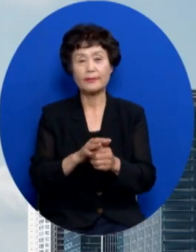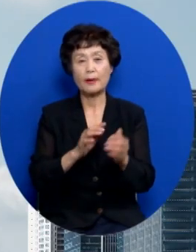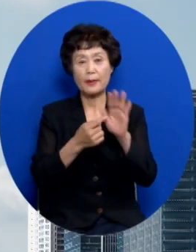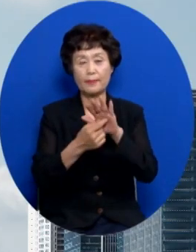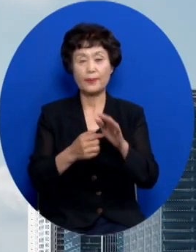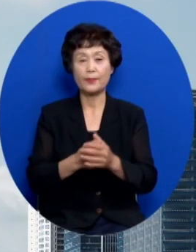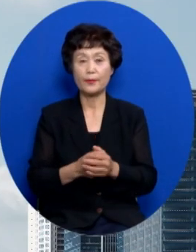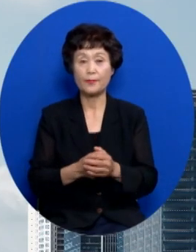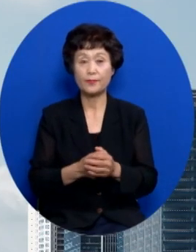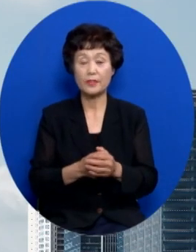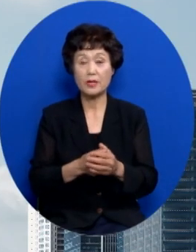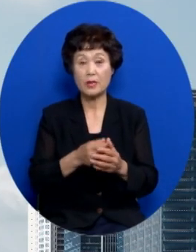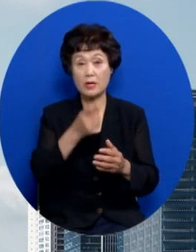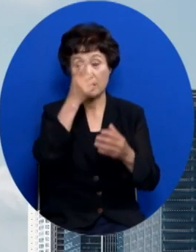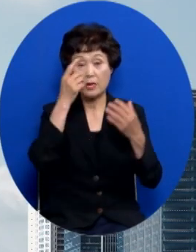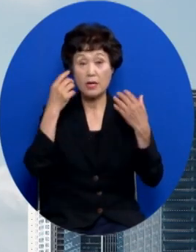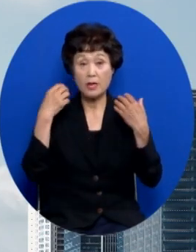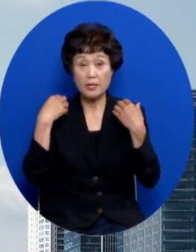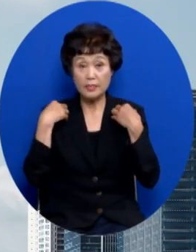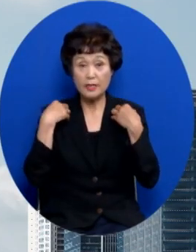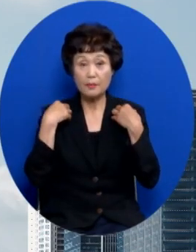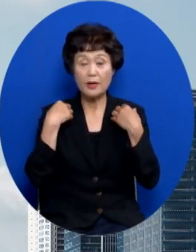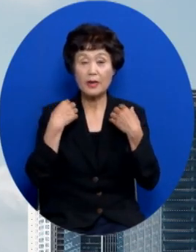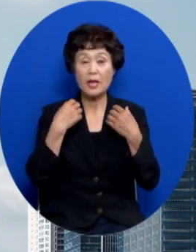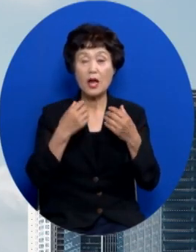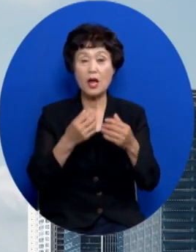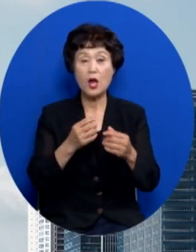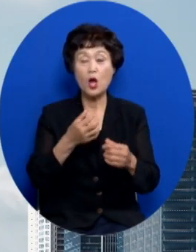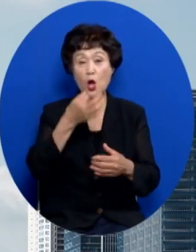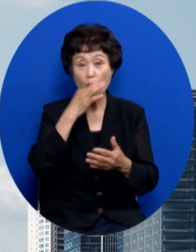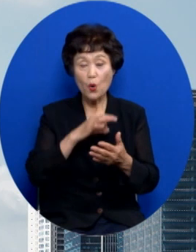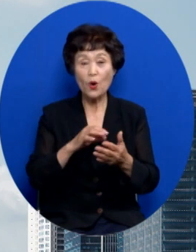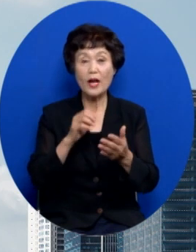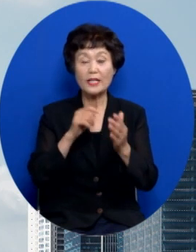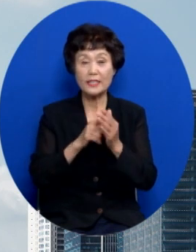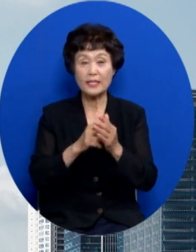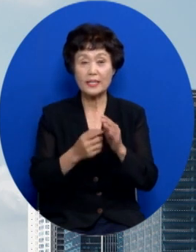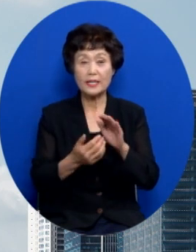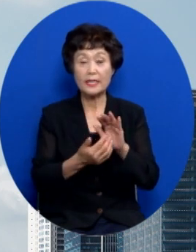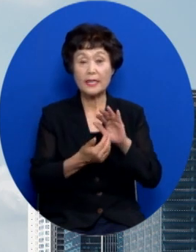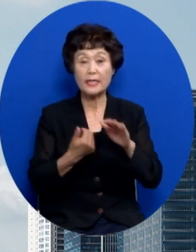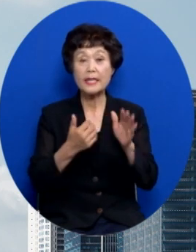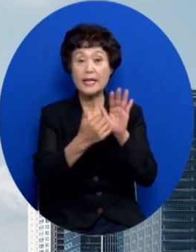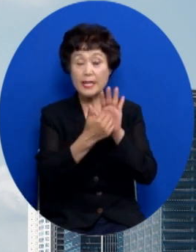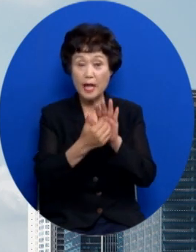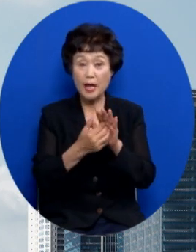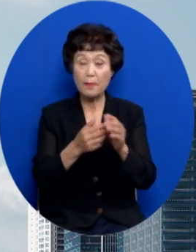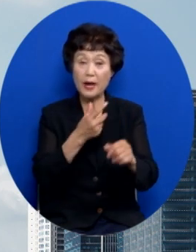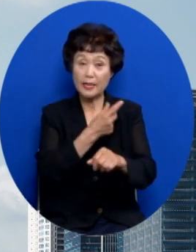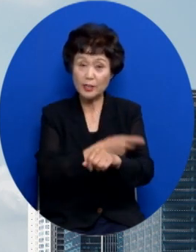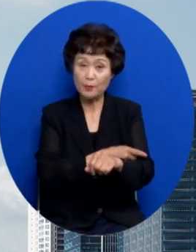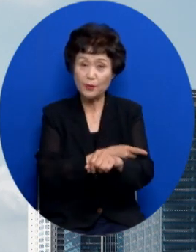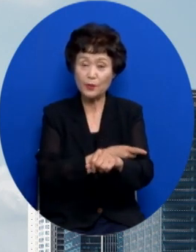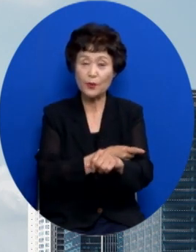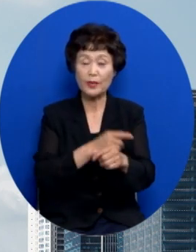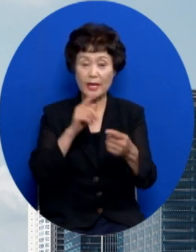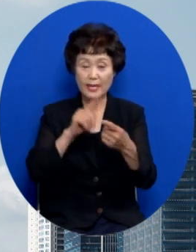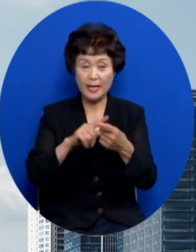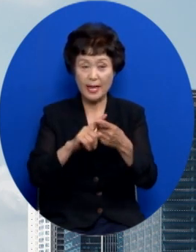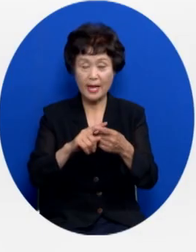질병관리청이 효과적이고 안전한 예방접종을 위한 예방접종의 실시 기준과 방법 지침 개정판을